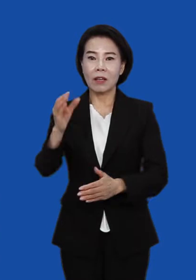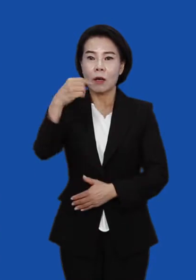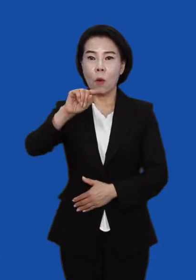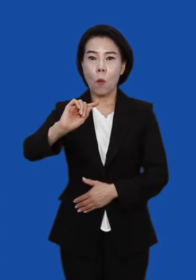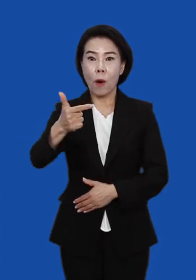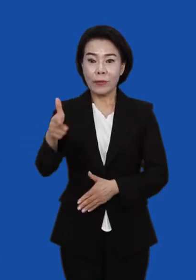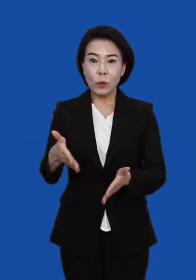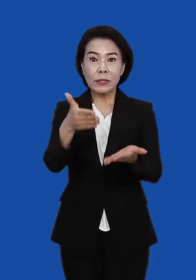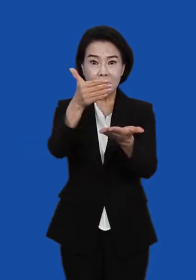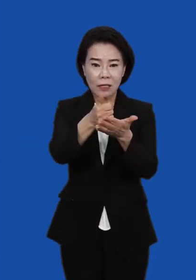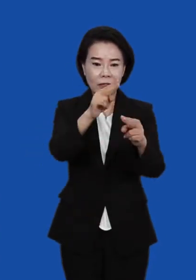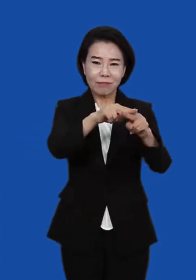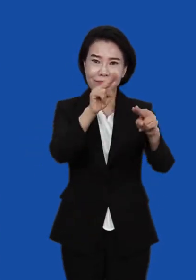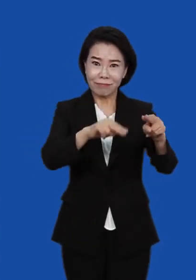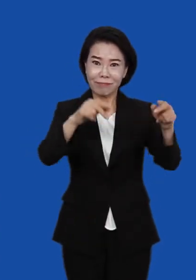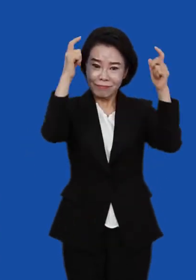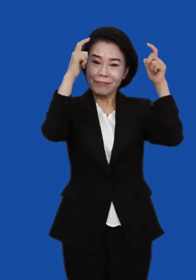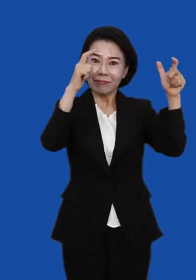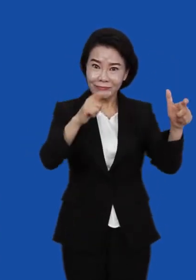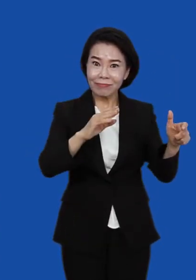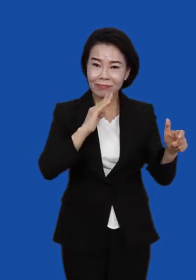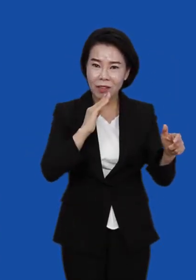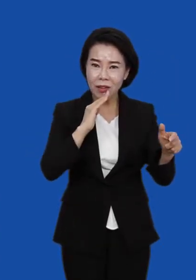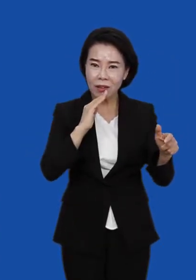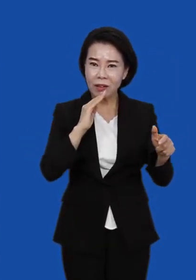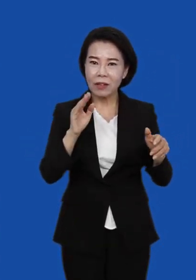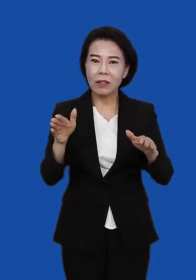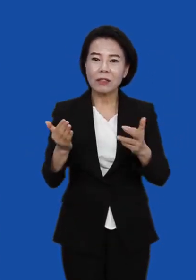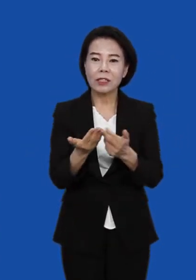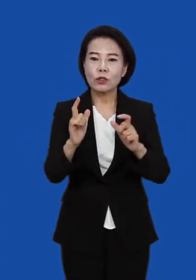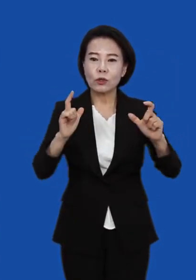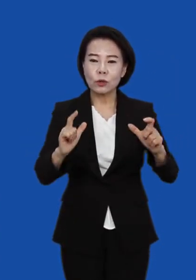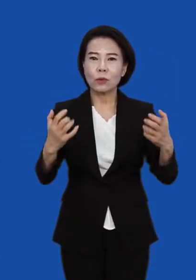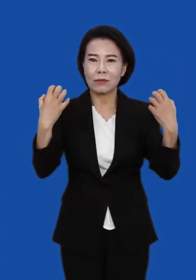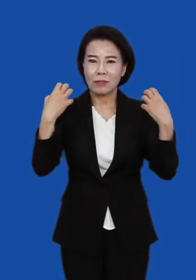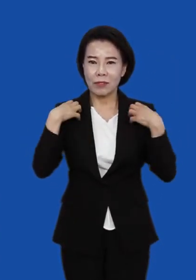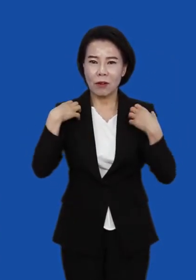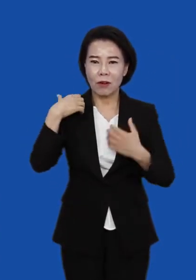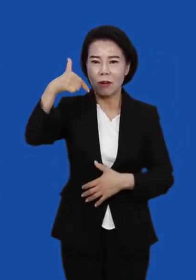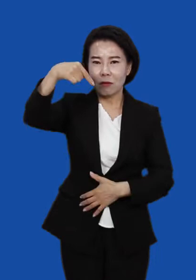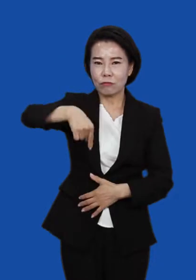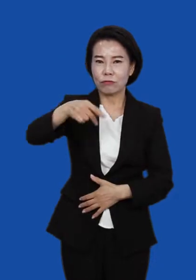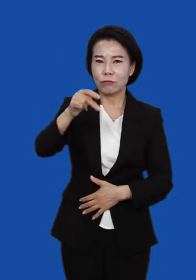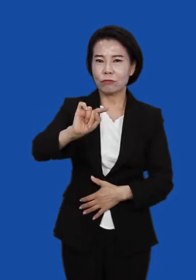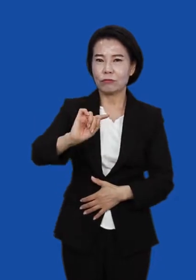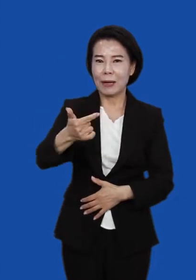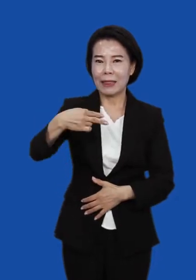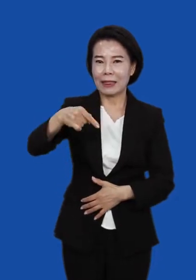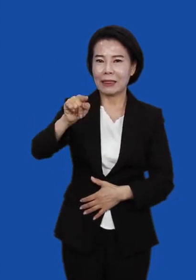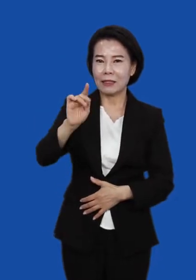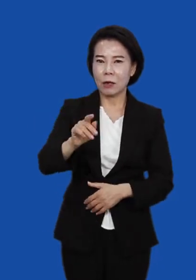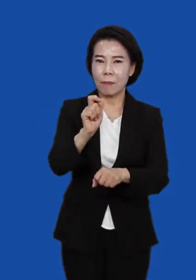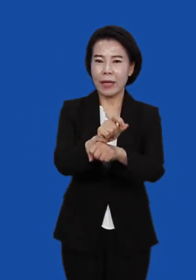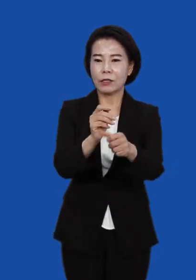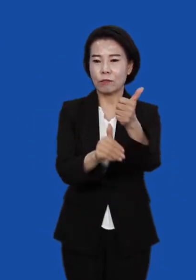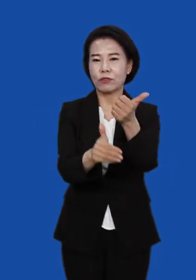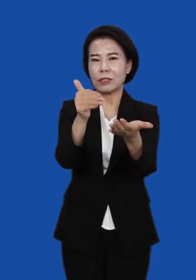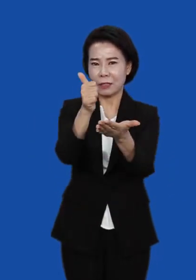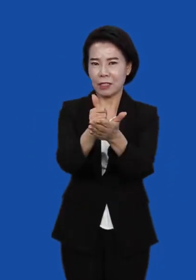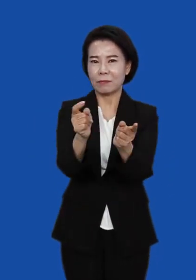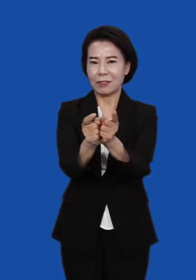최근 원희룡 제주도지사의 사임으로 제주도정이 구만섭 행정부지사 권한대행 체제로